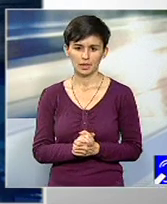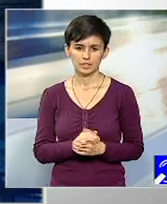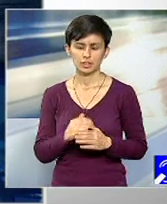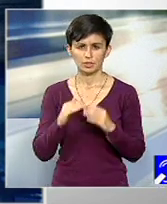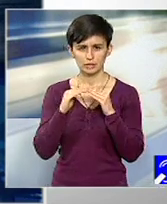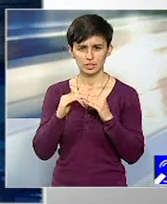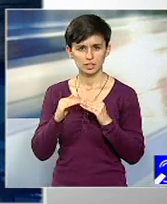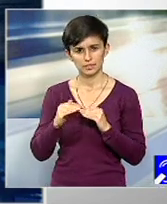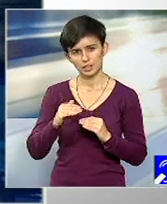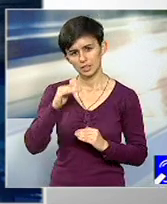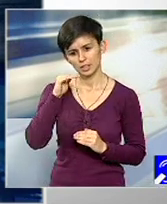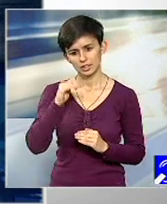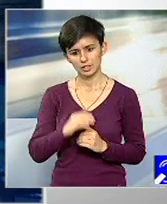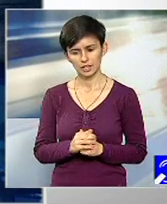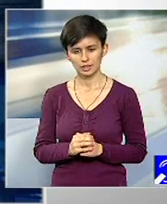Da.